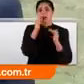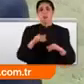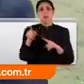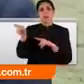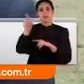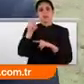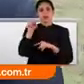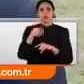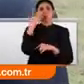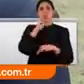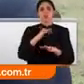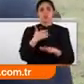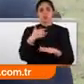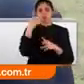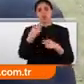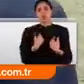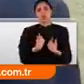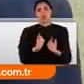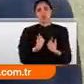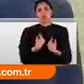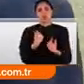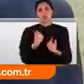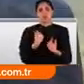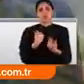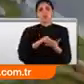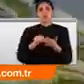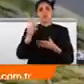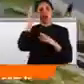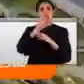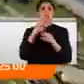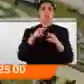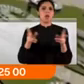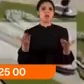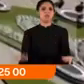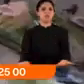bekliyorlar. Şimdi utanmasam zaten oturup ağlayacağım. Benim her şey, bütün hayallerim yıkıldı.